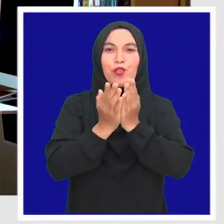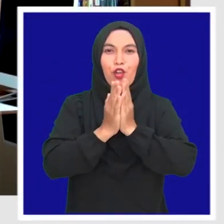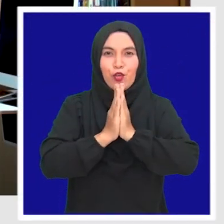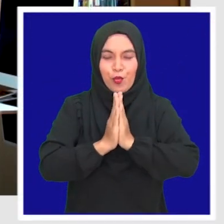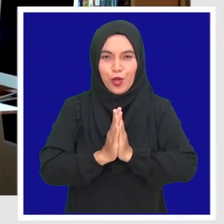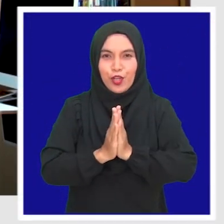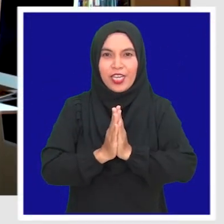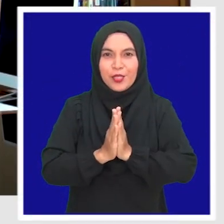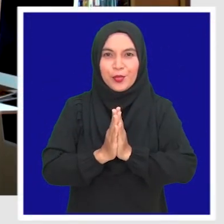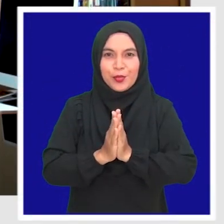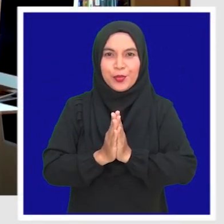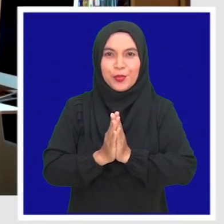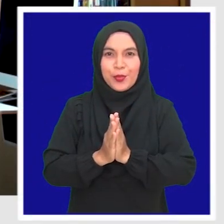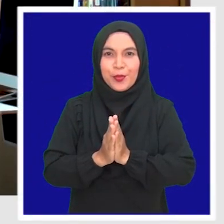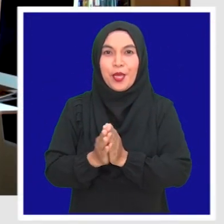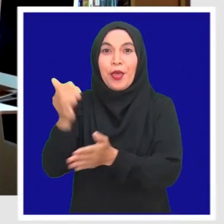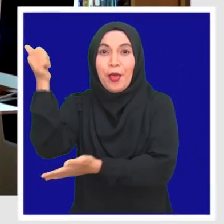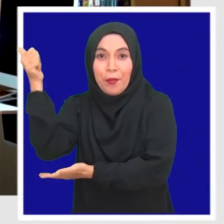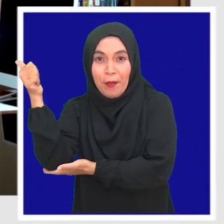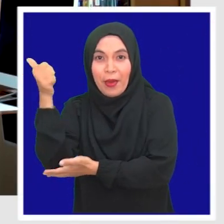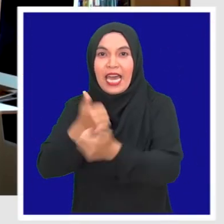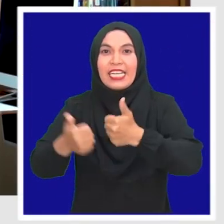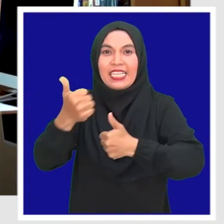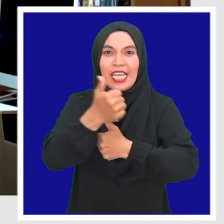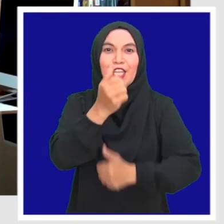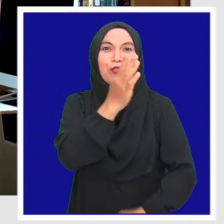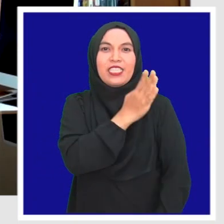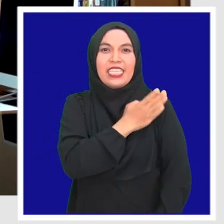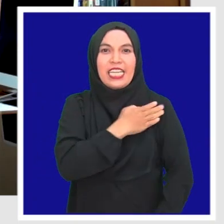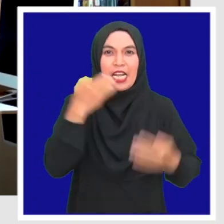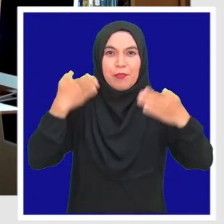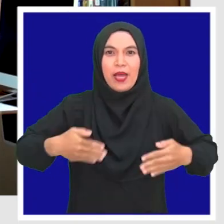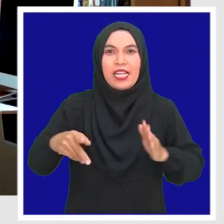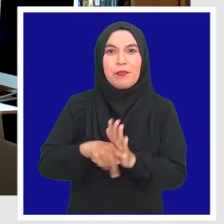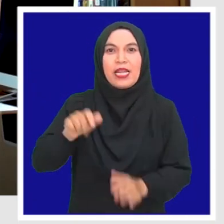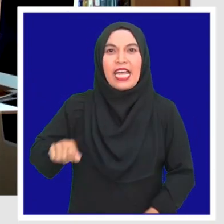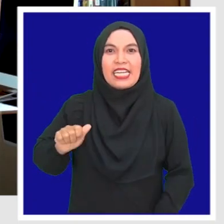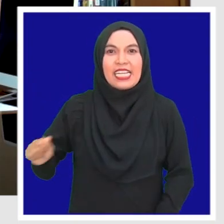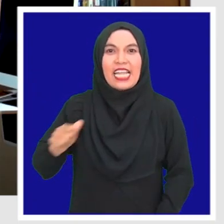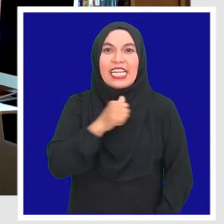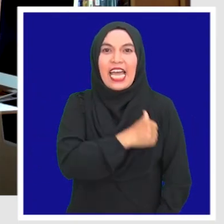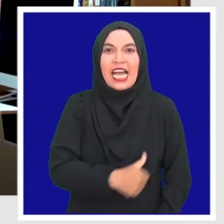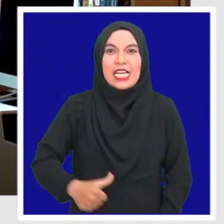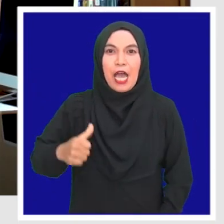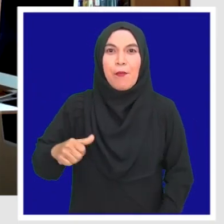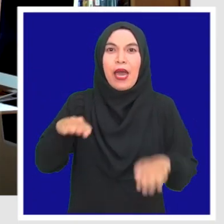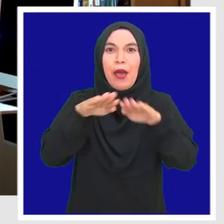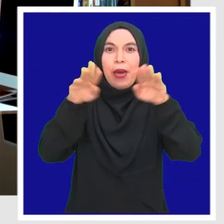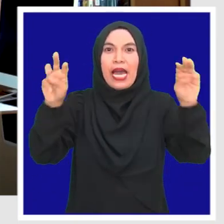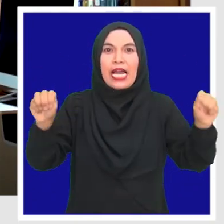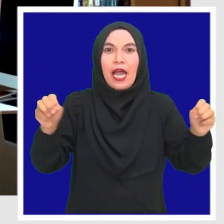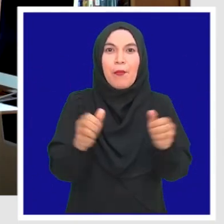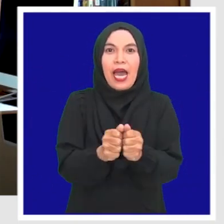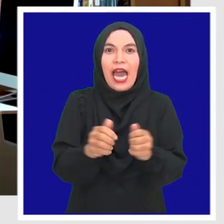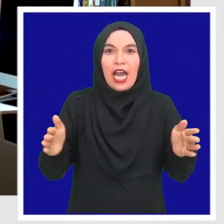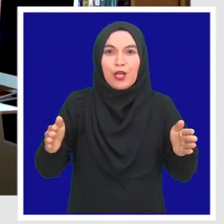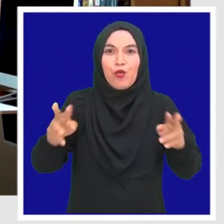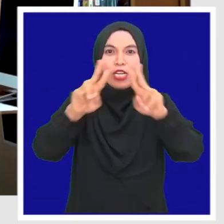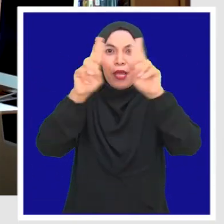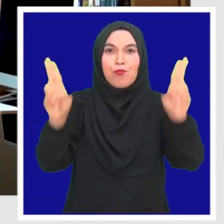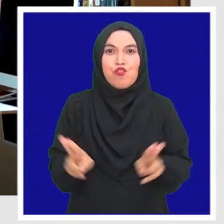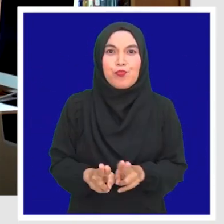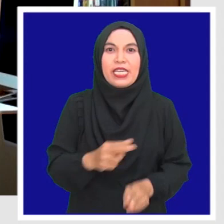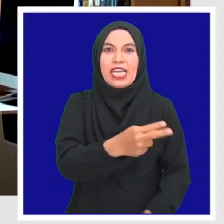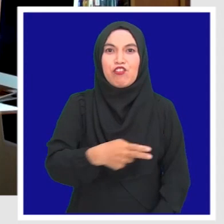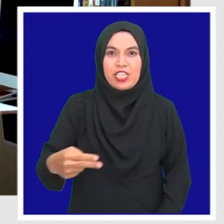Assalamualaikum warahmatullahi wabarakatuh. Saya Direktur Jenderal Badan Peradilan Agama Mahkamah Agung